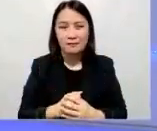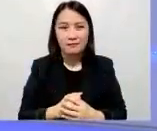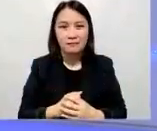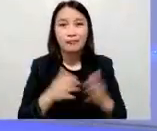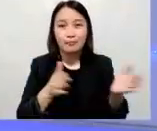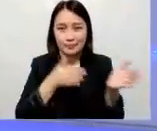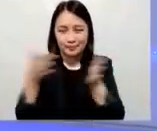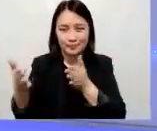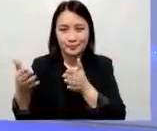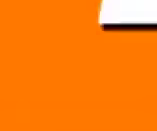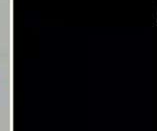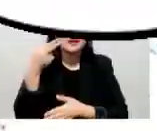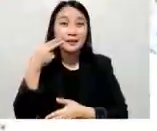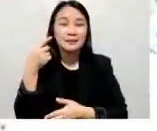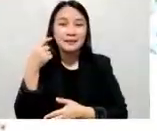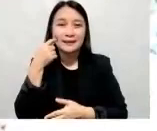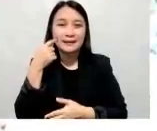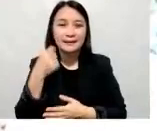Hannibal Talete.